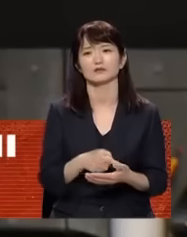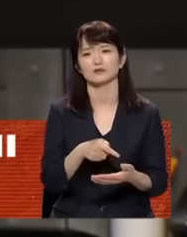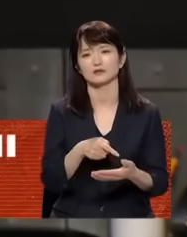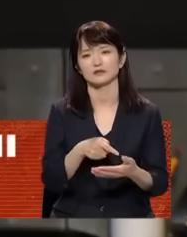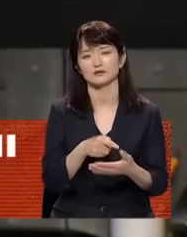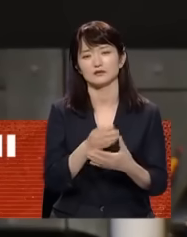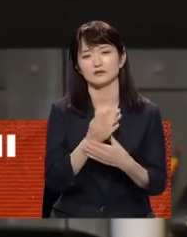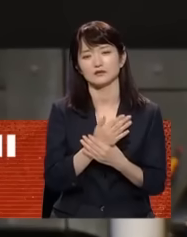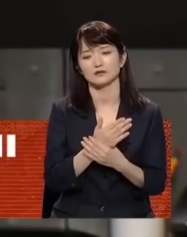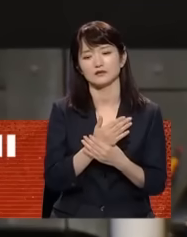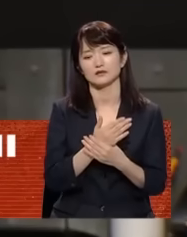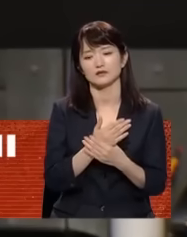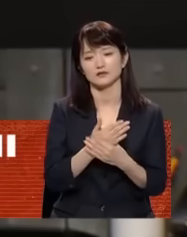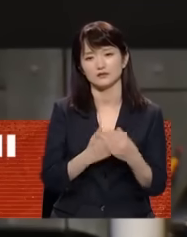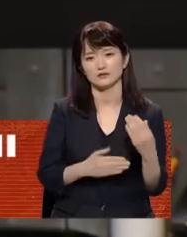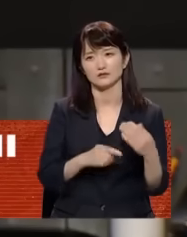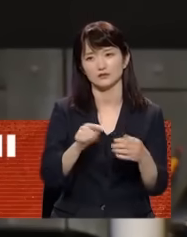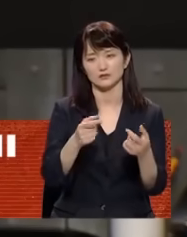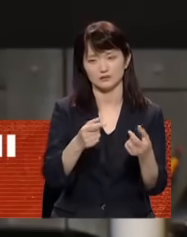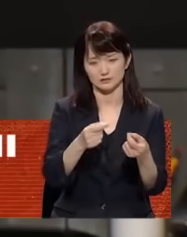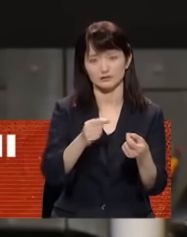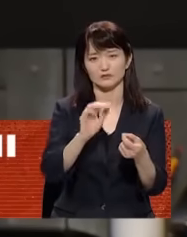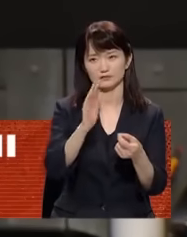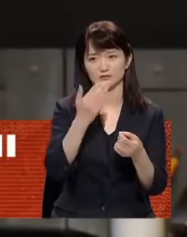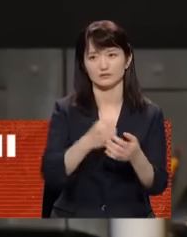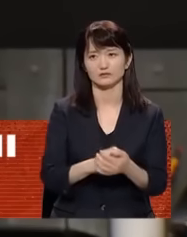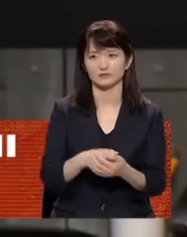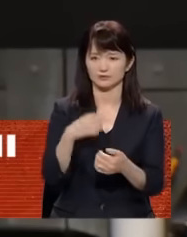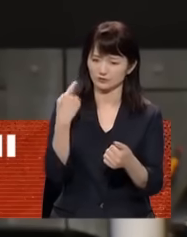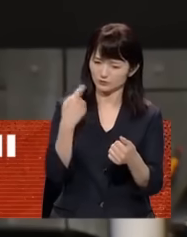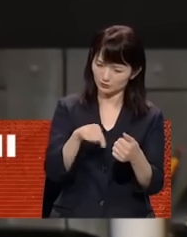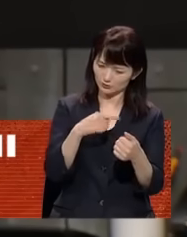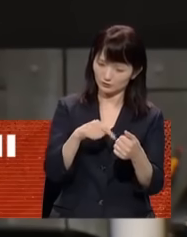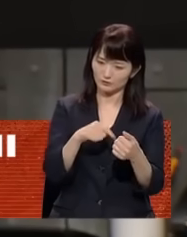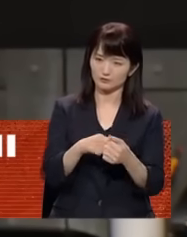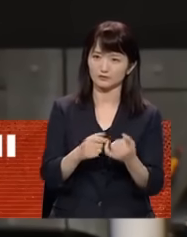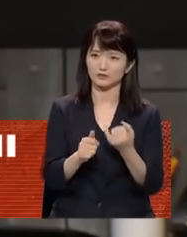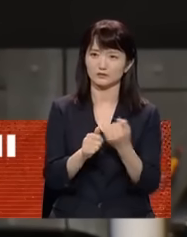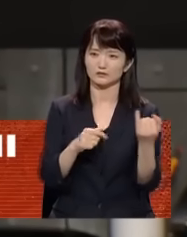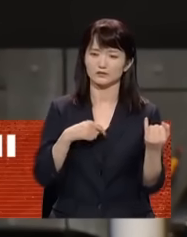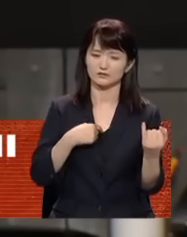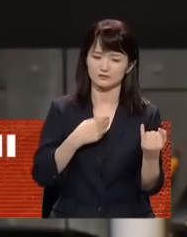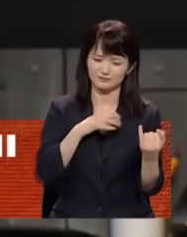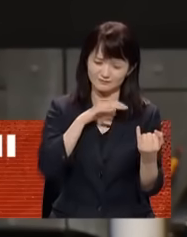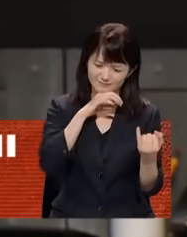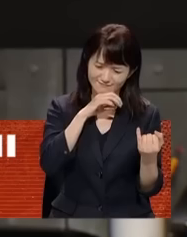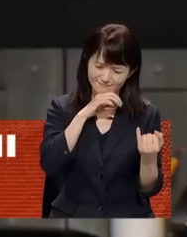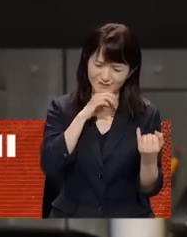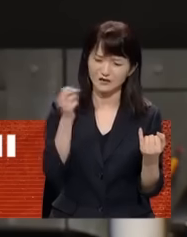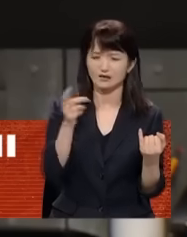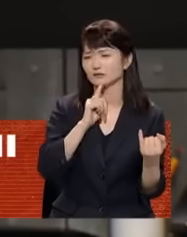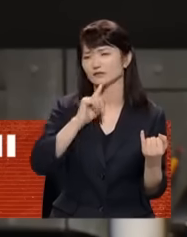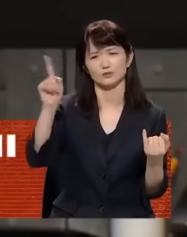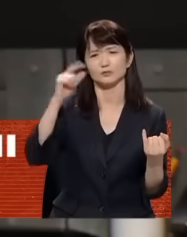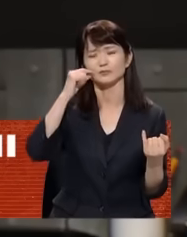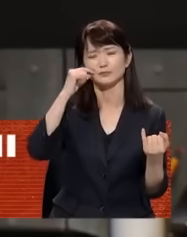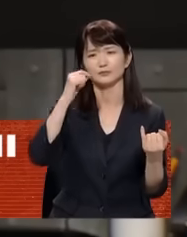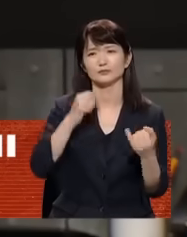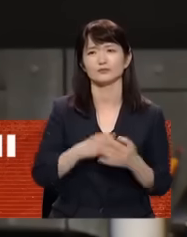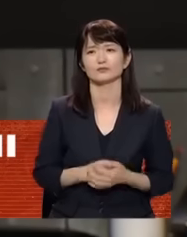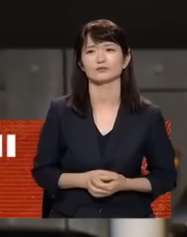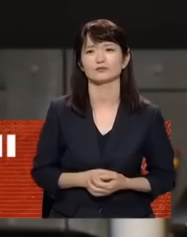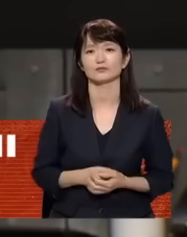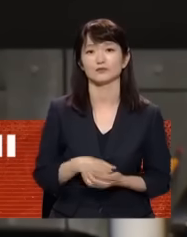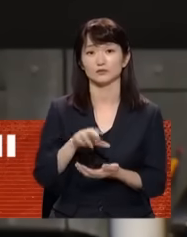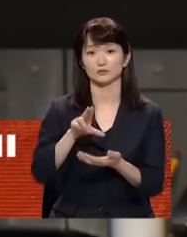같은데 교육까지 받고 그러는 바람에 스스로를 안 해보니 스스로를 원망하면서도 고소를 다시 못했던 겁니다 근데